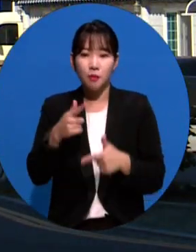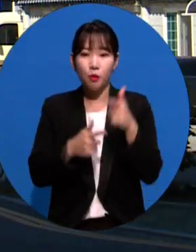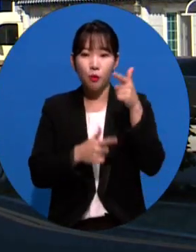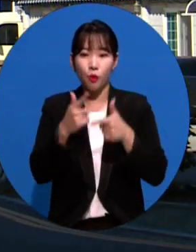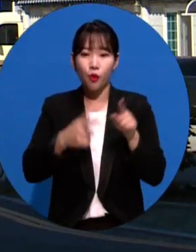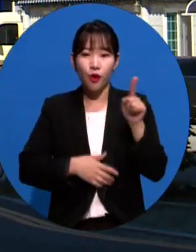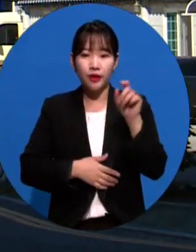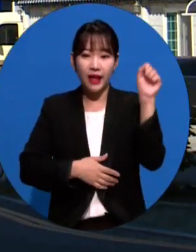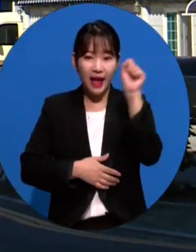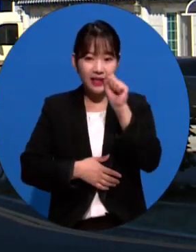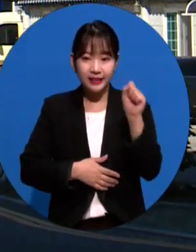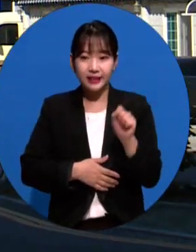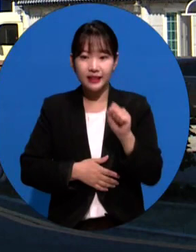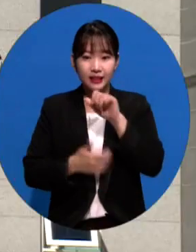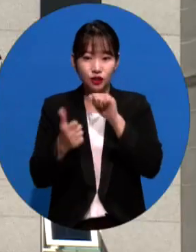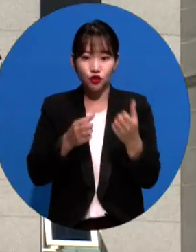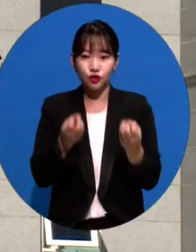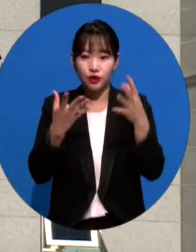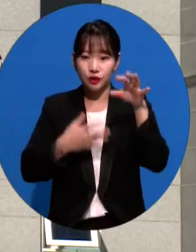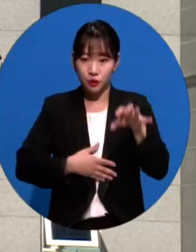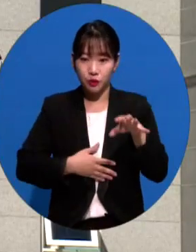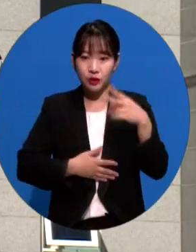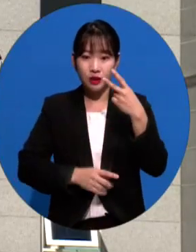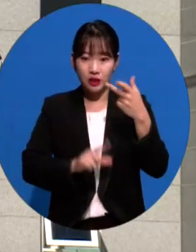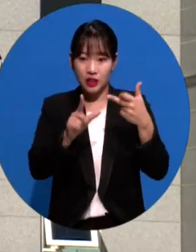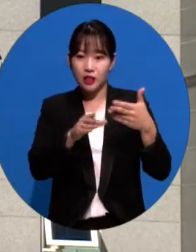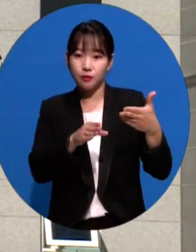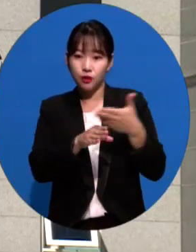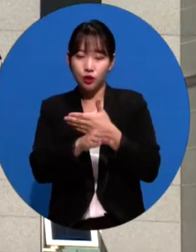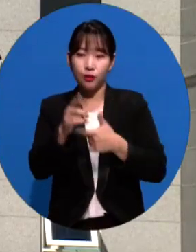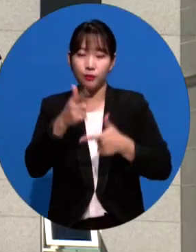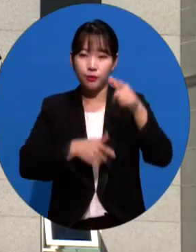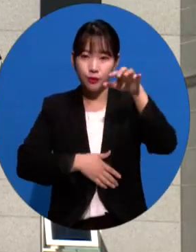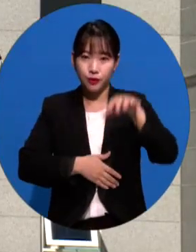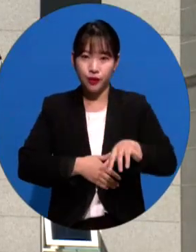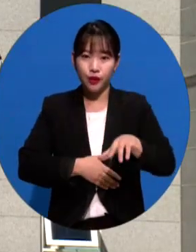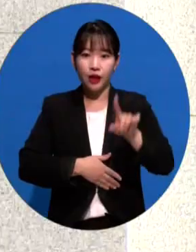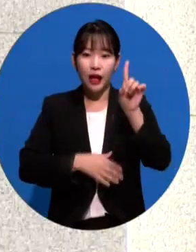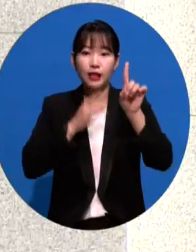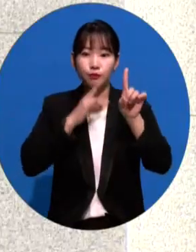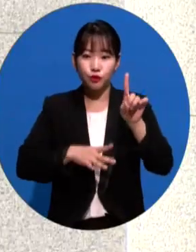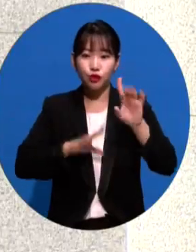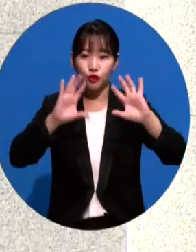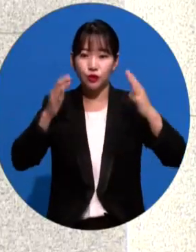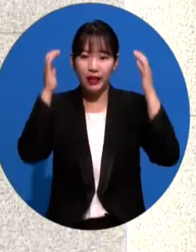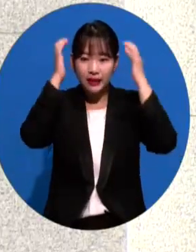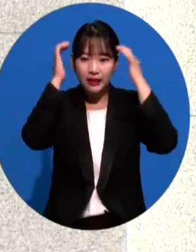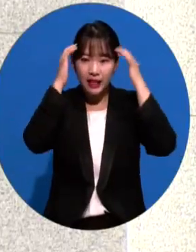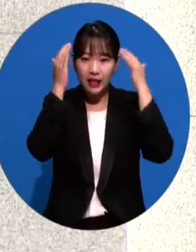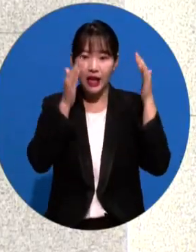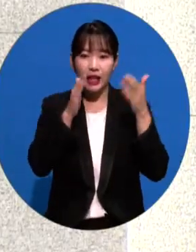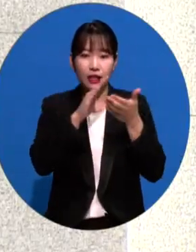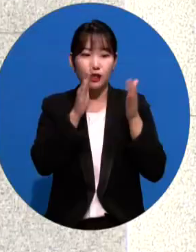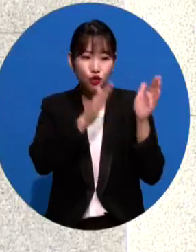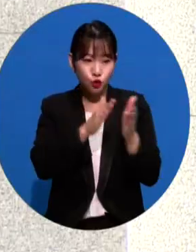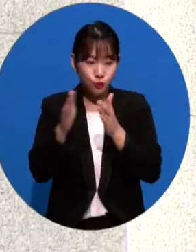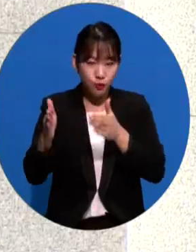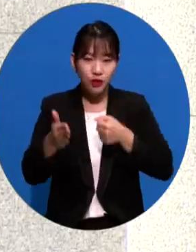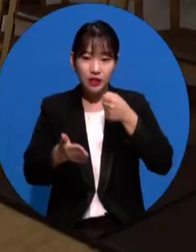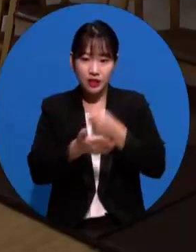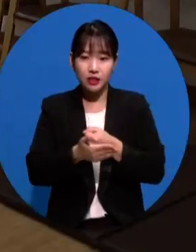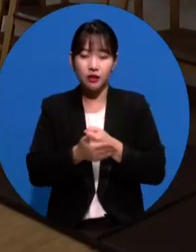목포에 있는 S 장례식장입니다. 2017년부터 목포에서 유일한 국가재난대비 지정